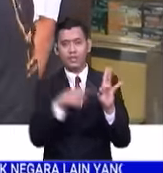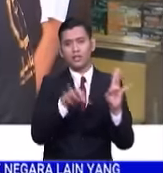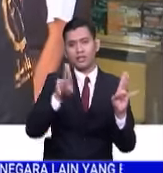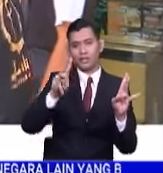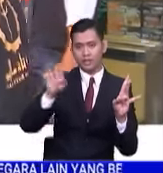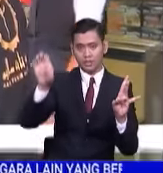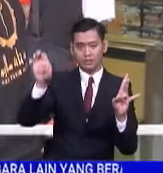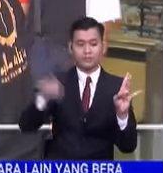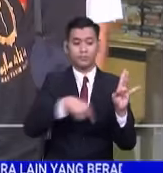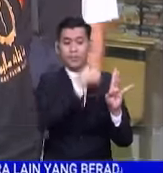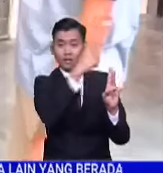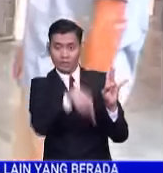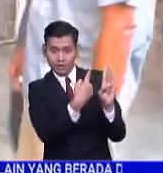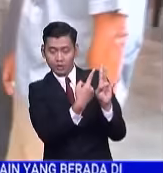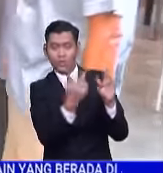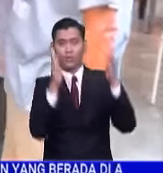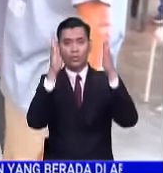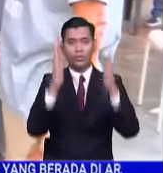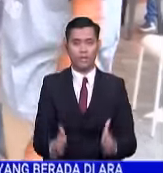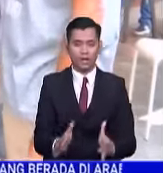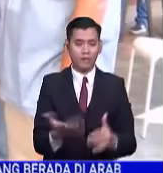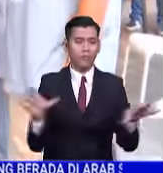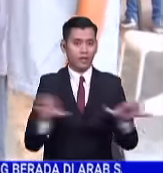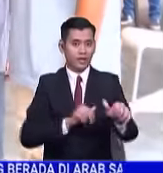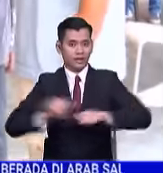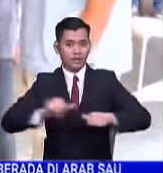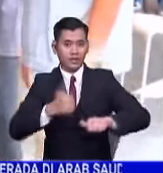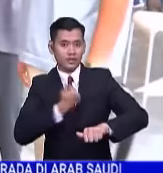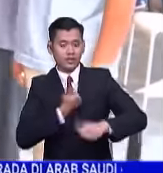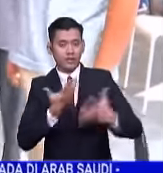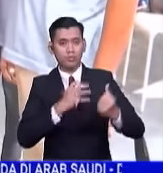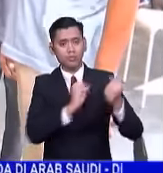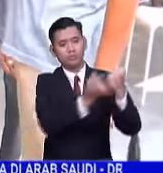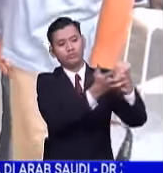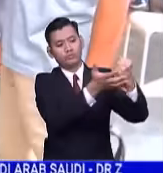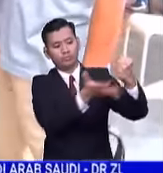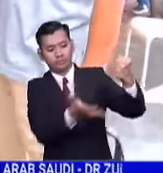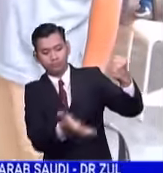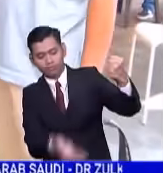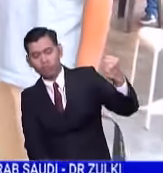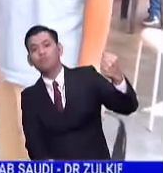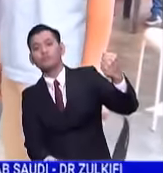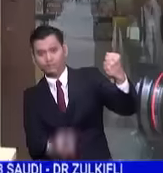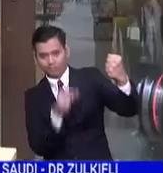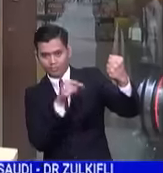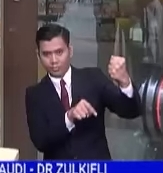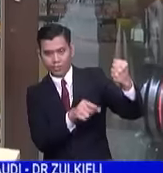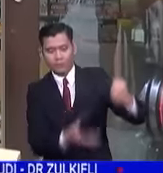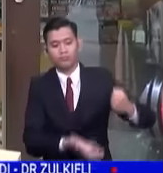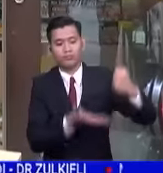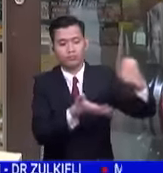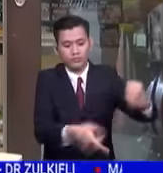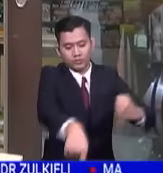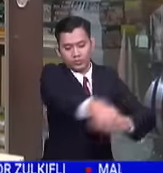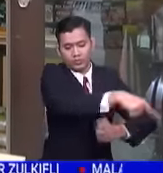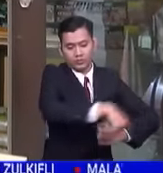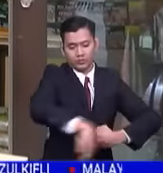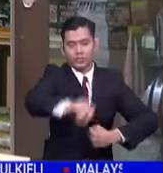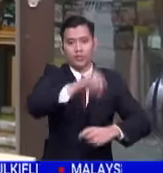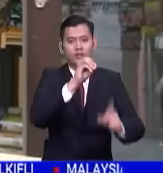Zakri. Setiap artis terbabit akan melakukan aktiviti sendiri bagi mengutip dana untuk tabung berkenaan.